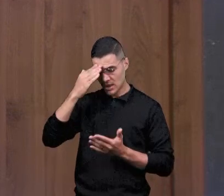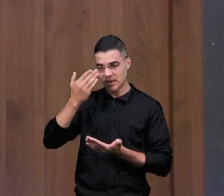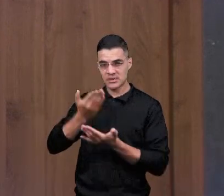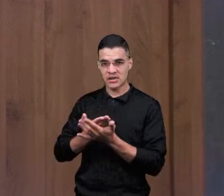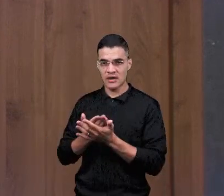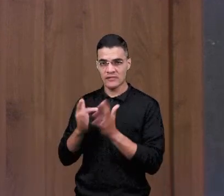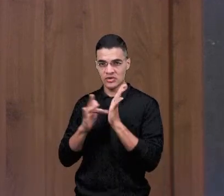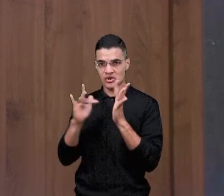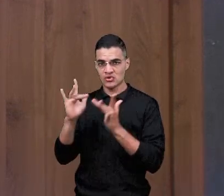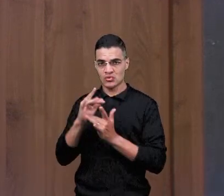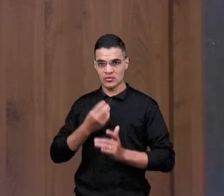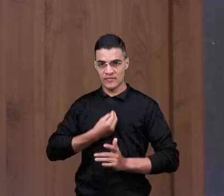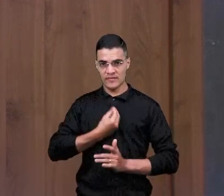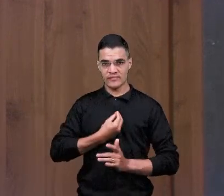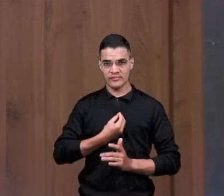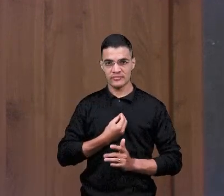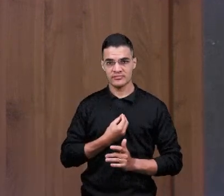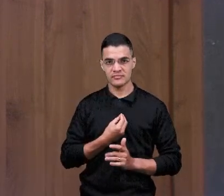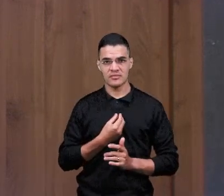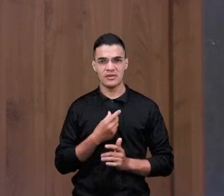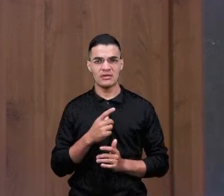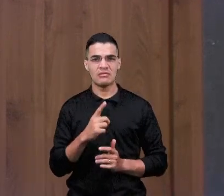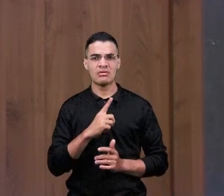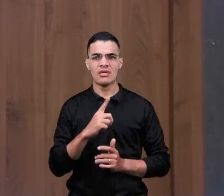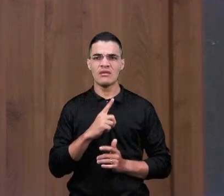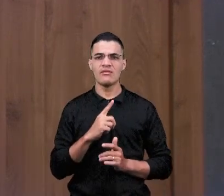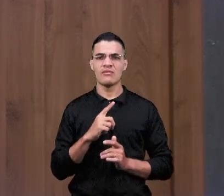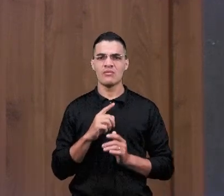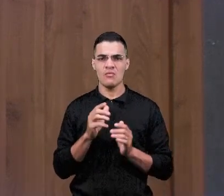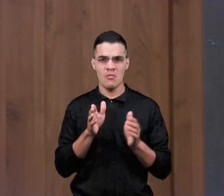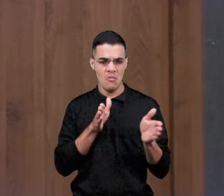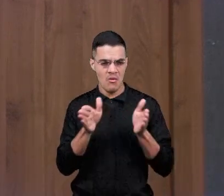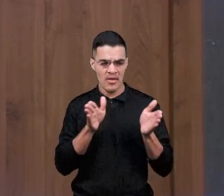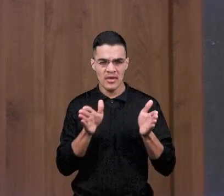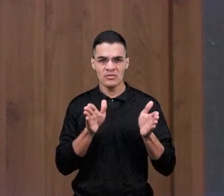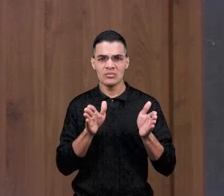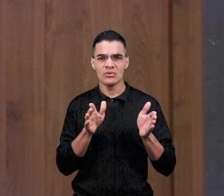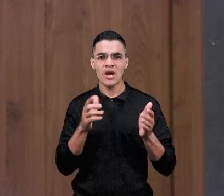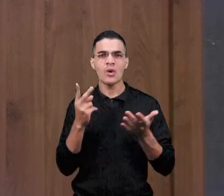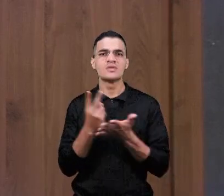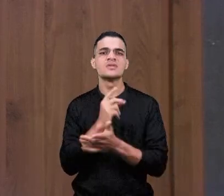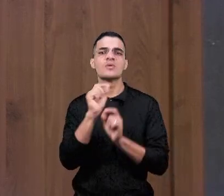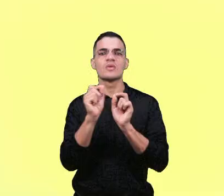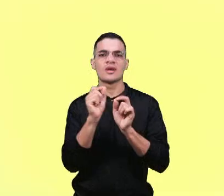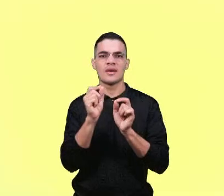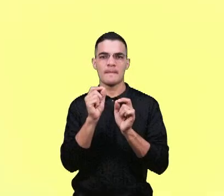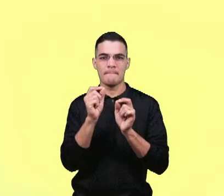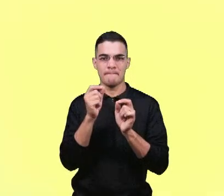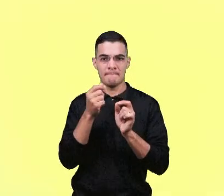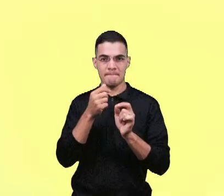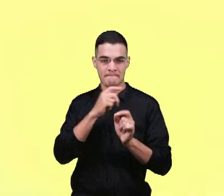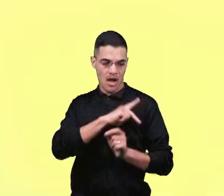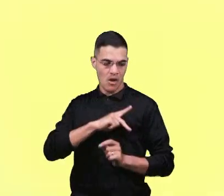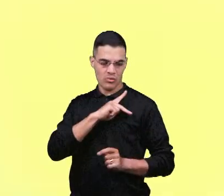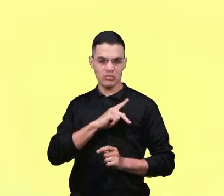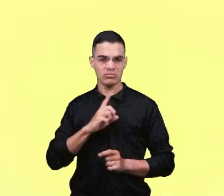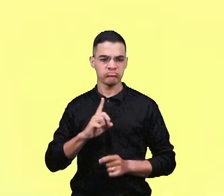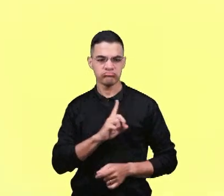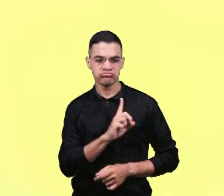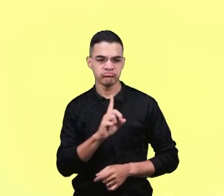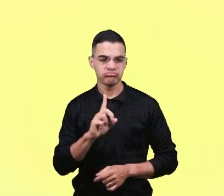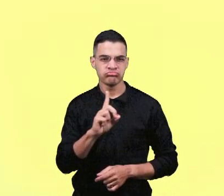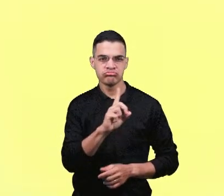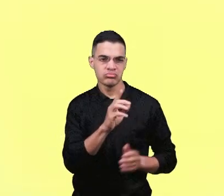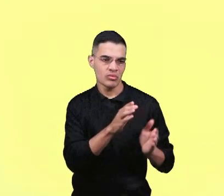moment donné, Paul quittait Jérusalem pour aller à Damas. Et dans le chemin,